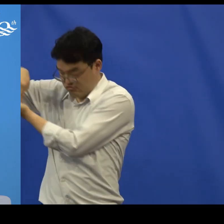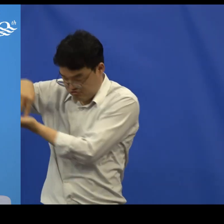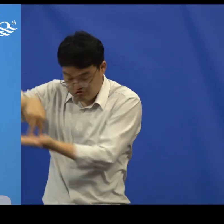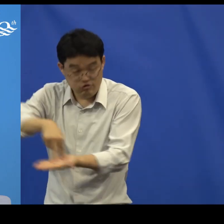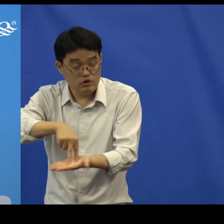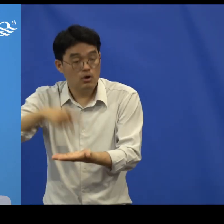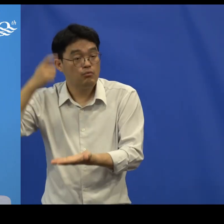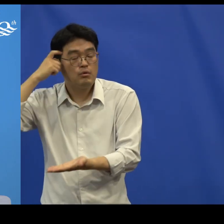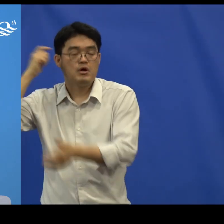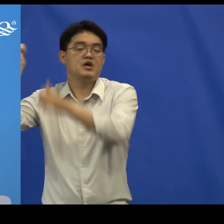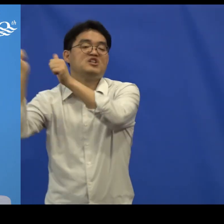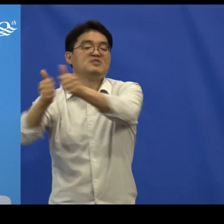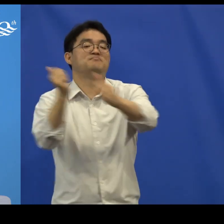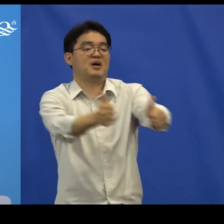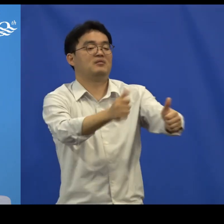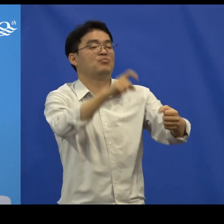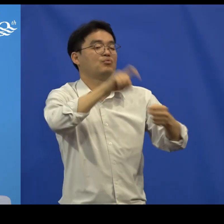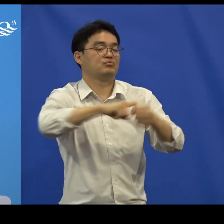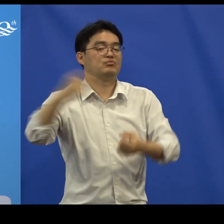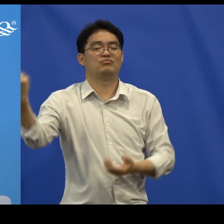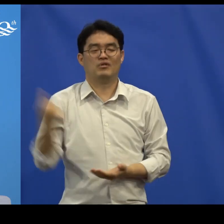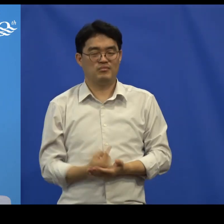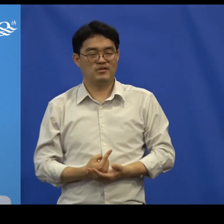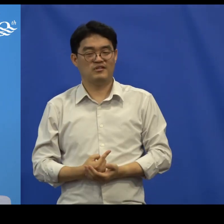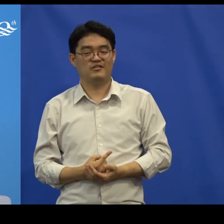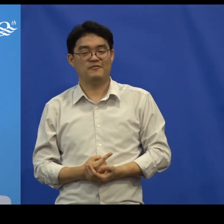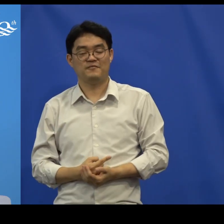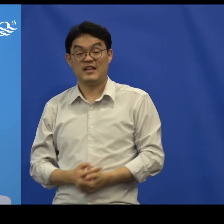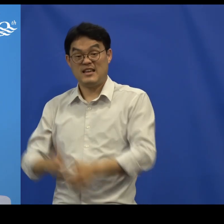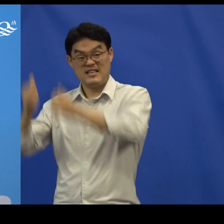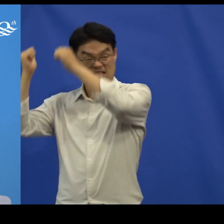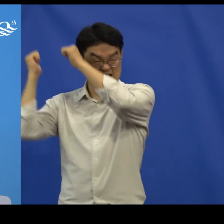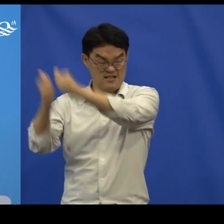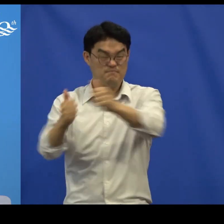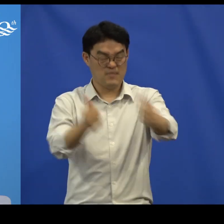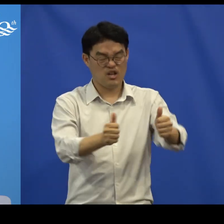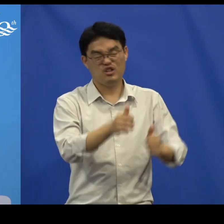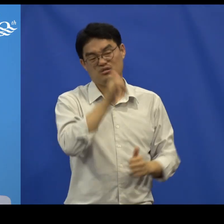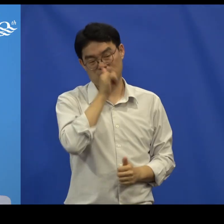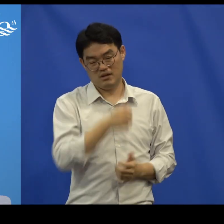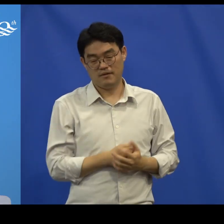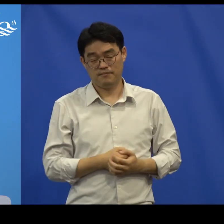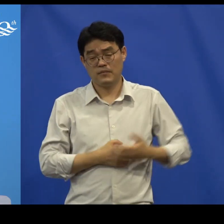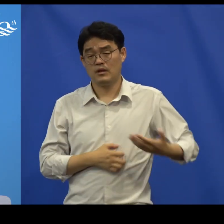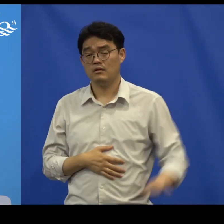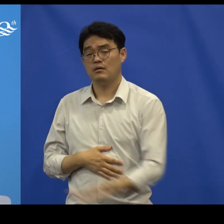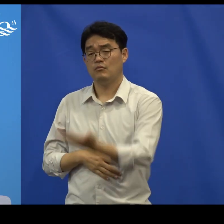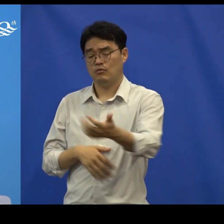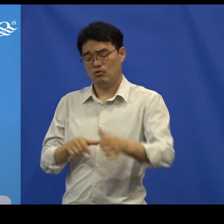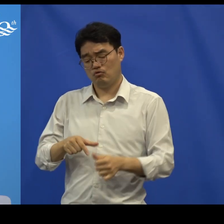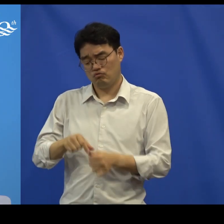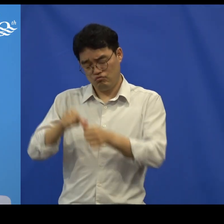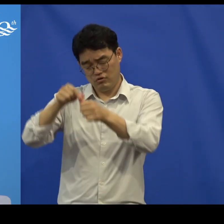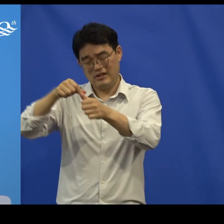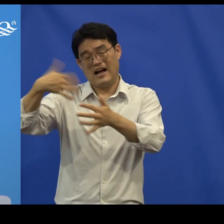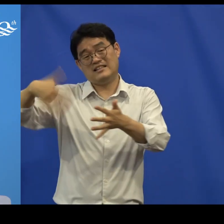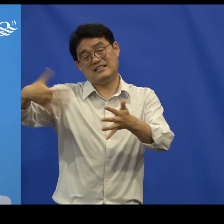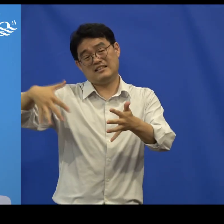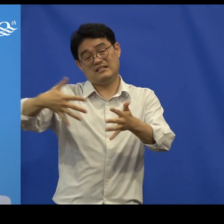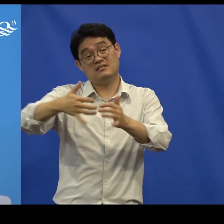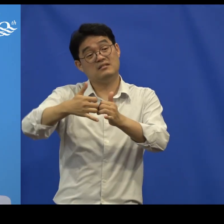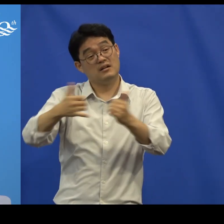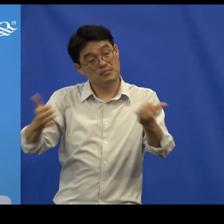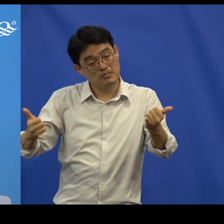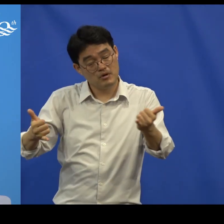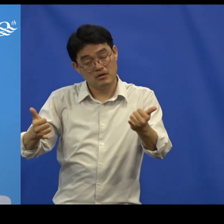그날이, 그분이 오시면 이제 모든 것은 끝이 납니다. 아직 여러분 구원을 받지 못한 사람이 있다면